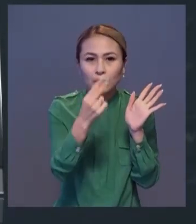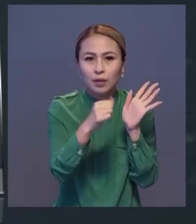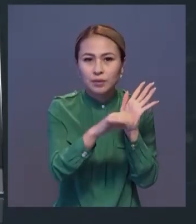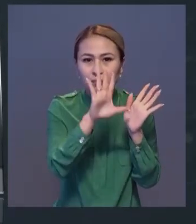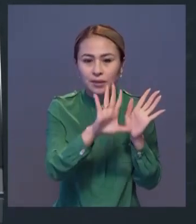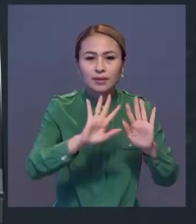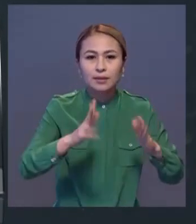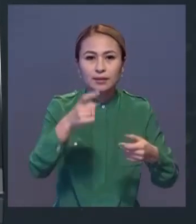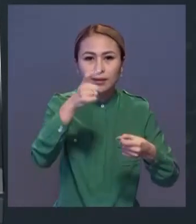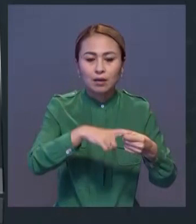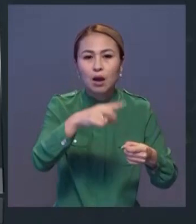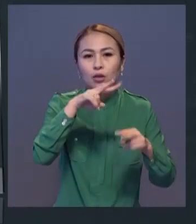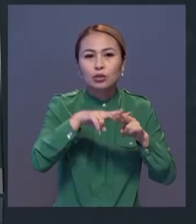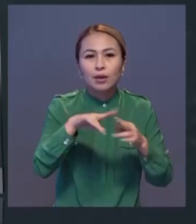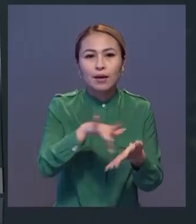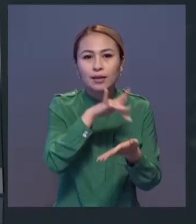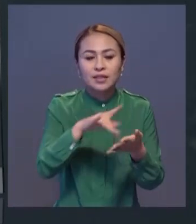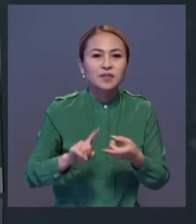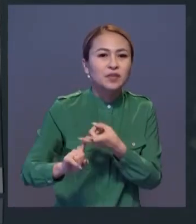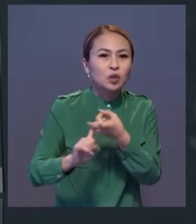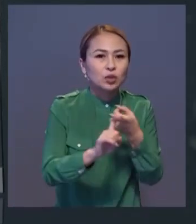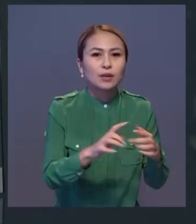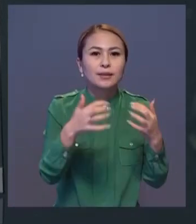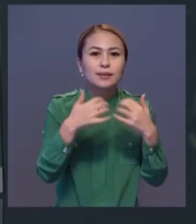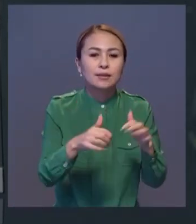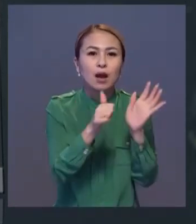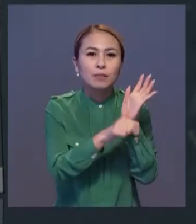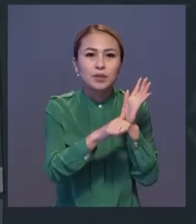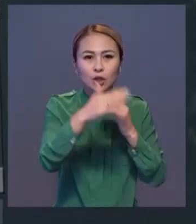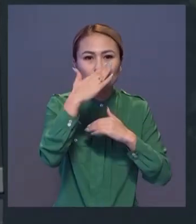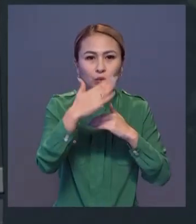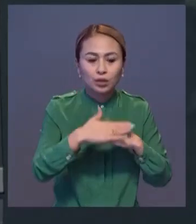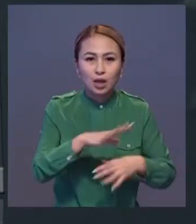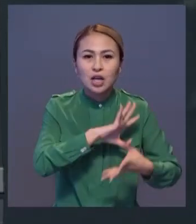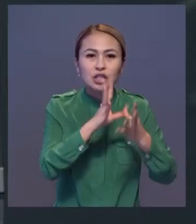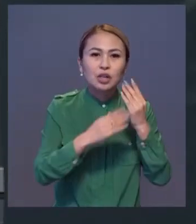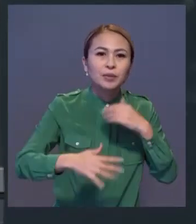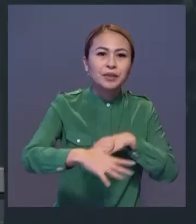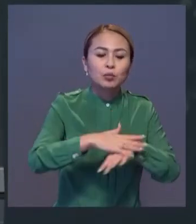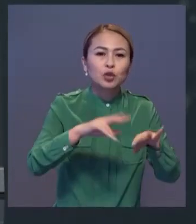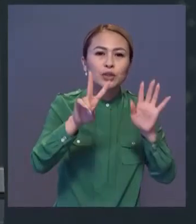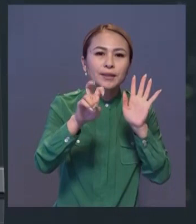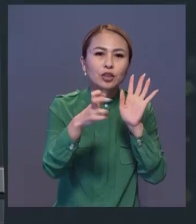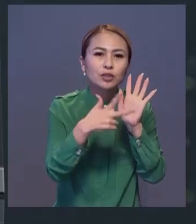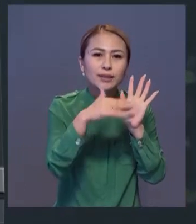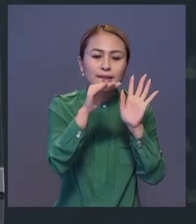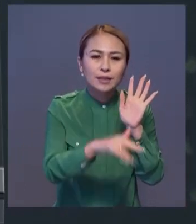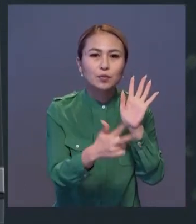Ақмолада 65 дерек тіркелді. Ал Нұр-Сұлтан қаласында вирусты жұқтырғандар саны 60-қа жуықтады. Жалпы ел бойынша